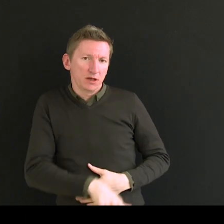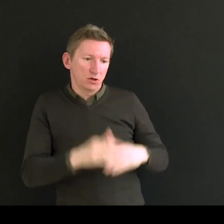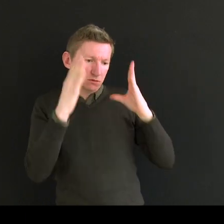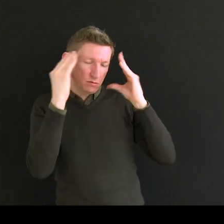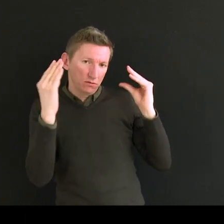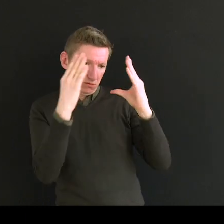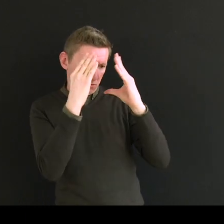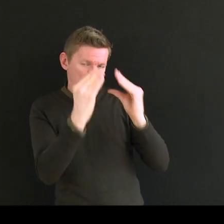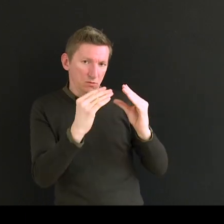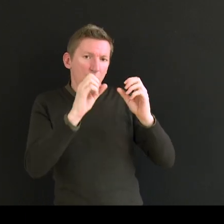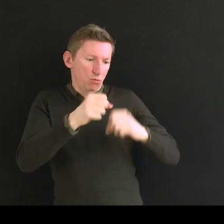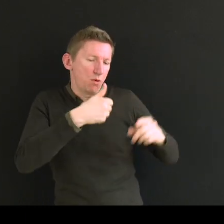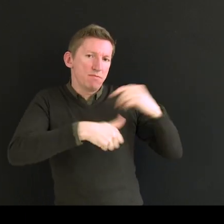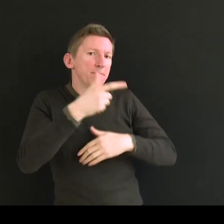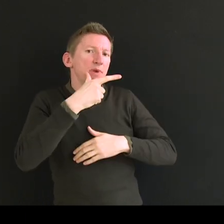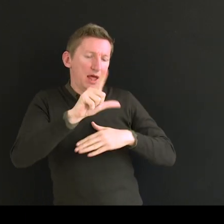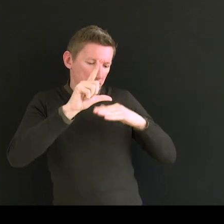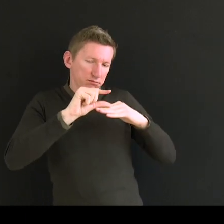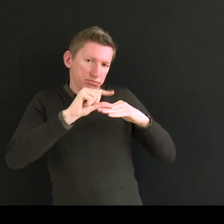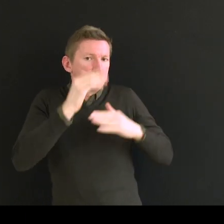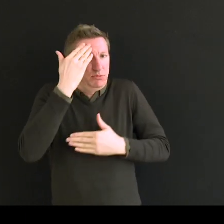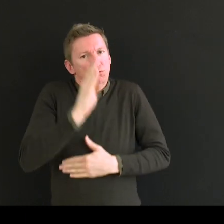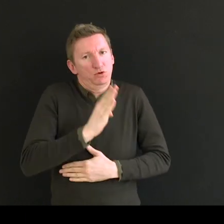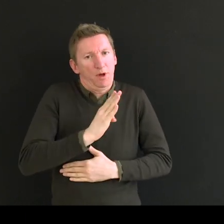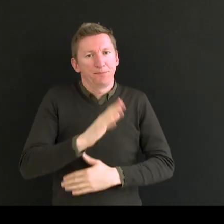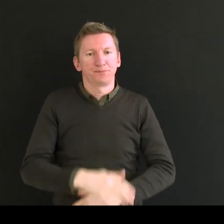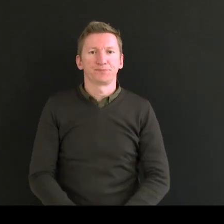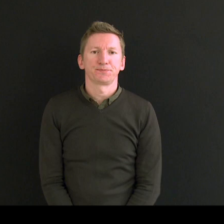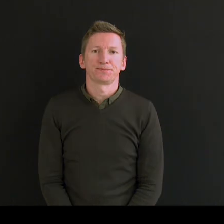malentendante malvoyante pourra ainsi choisir la taille des caractères si nécessaire.